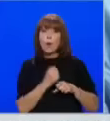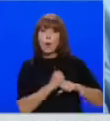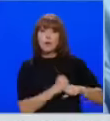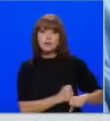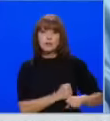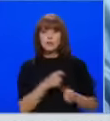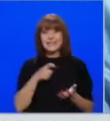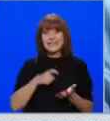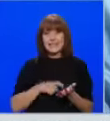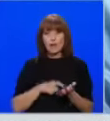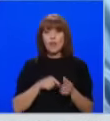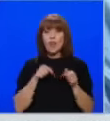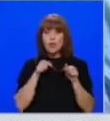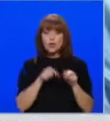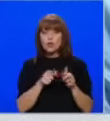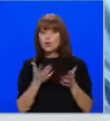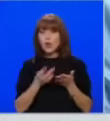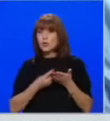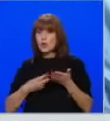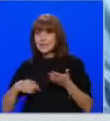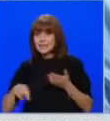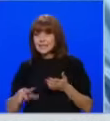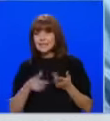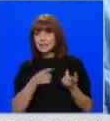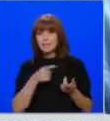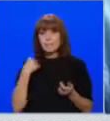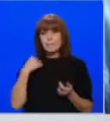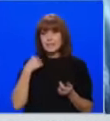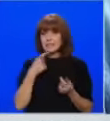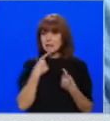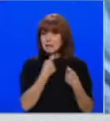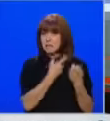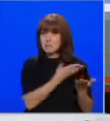законите. Този, който излиза от рамките, е президента, така че питайте го него.